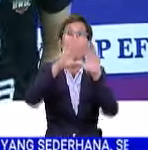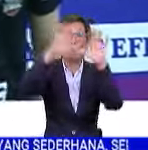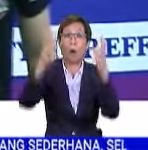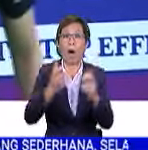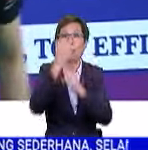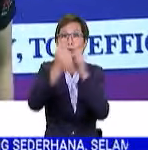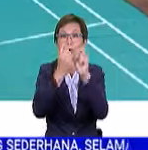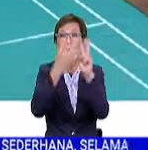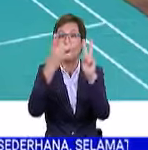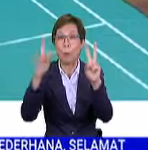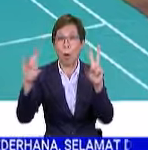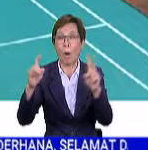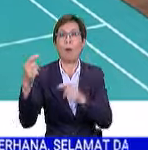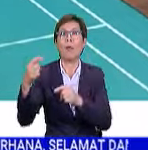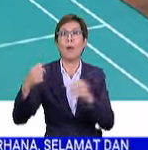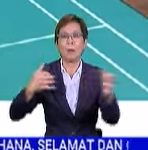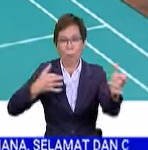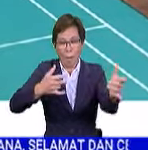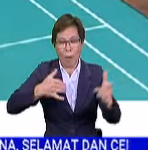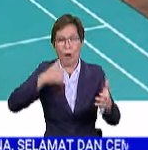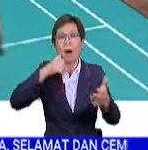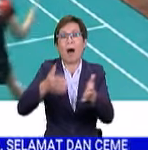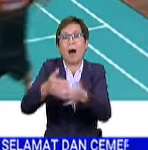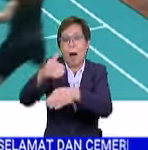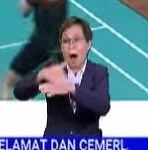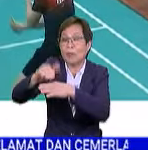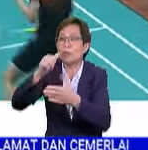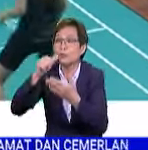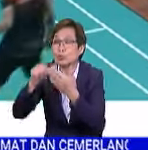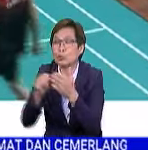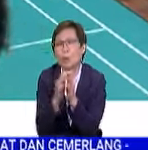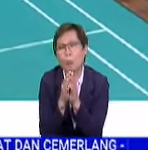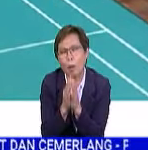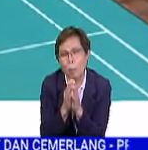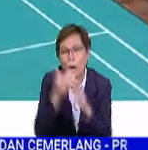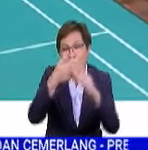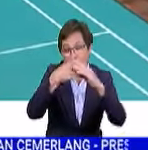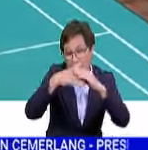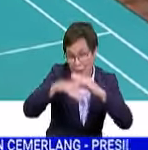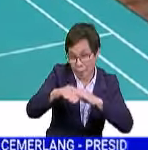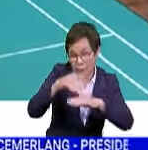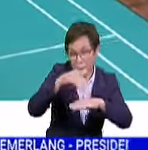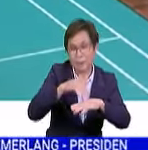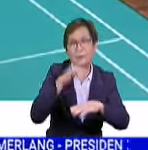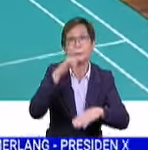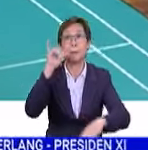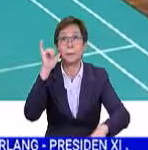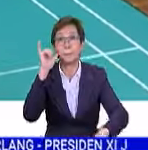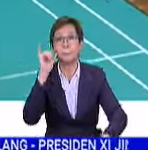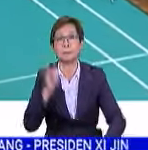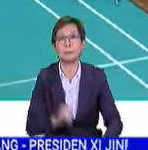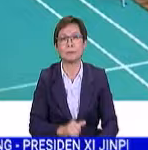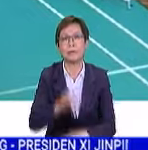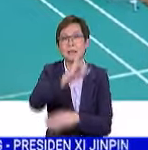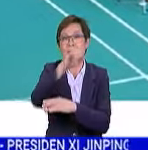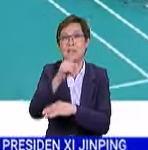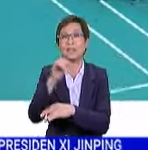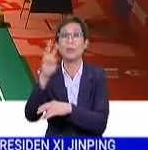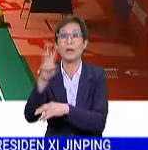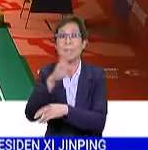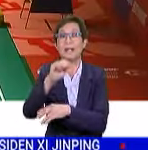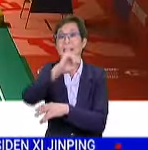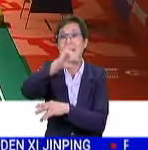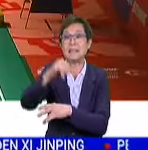Aires, Argentina itu menghantar surat rayuan berkenaan melalui email pada semalam. Jin Wei dan